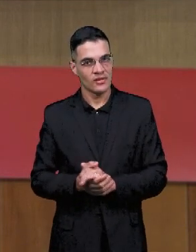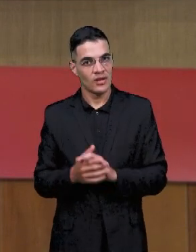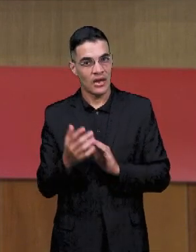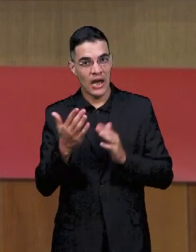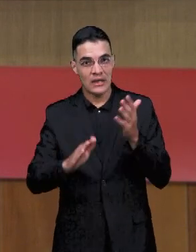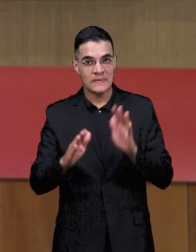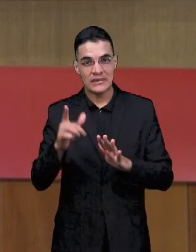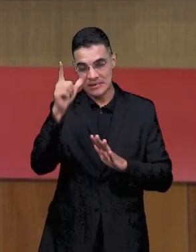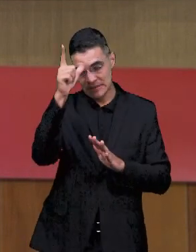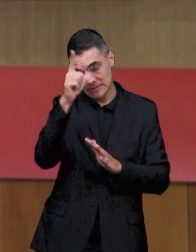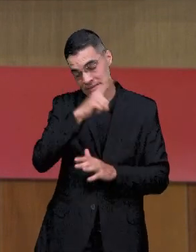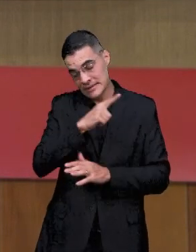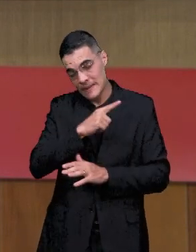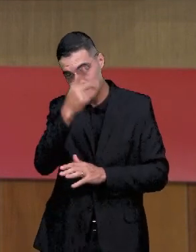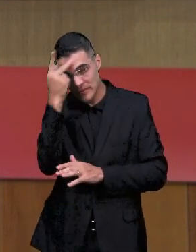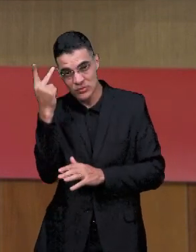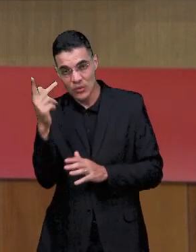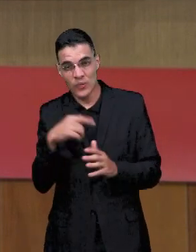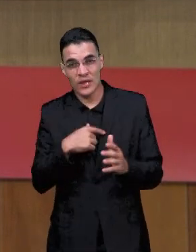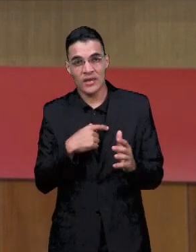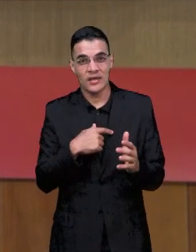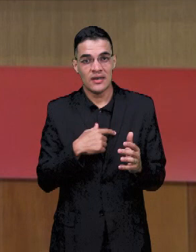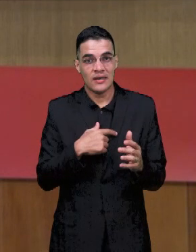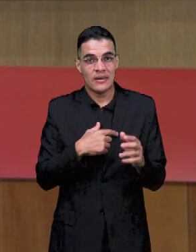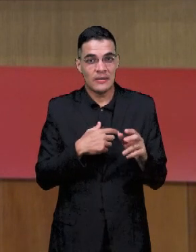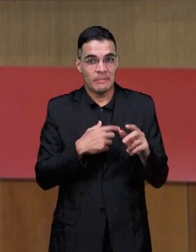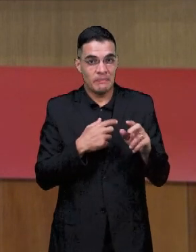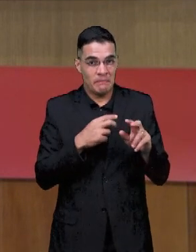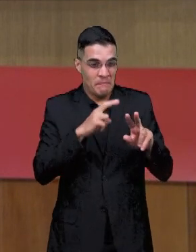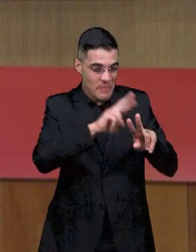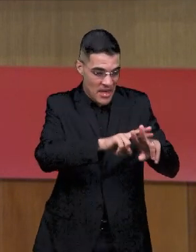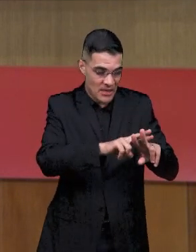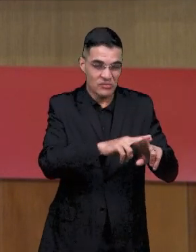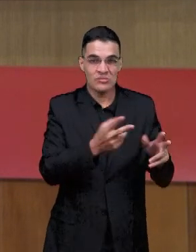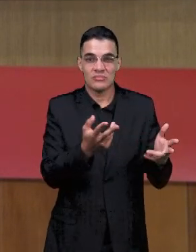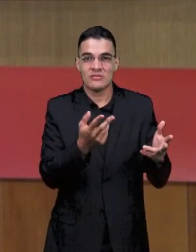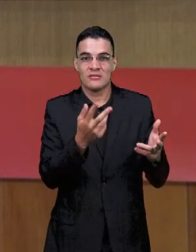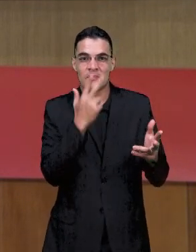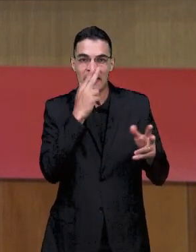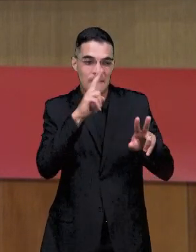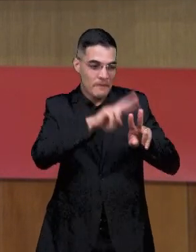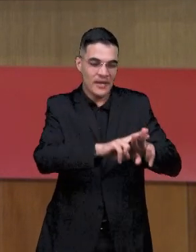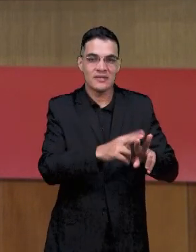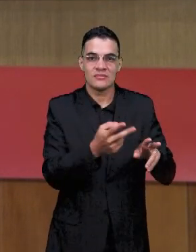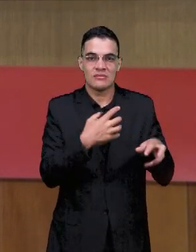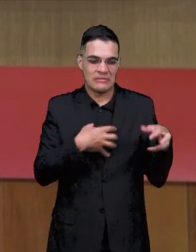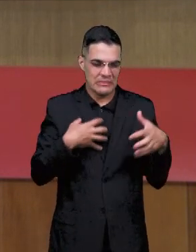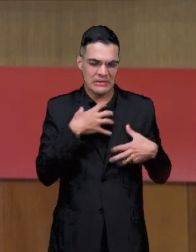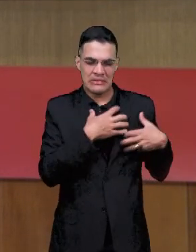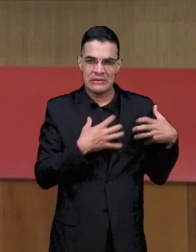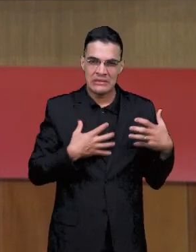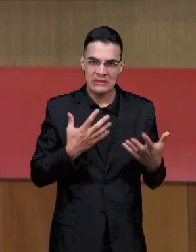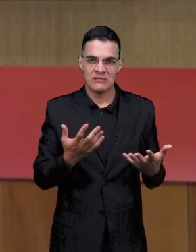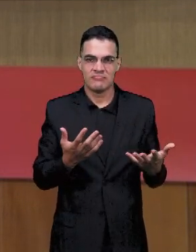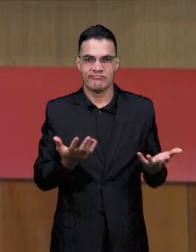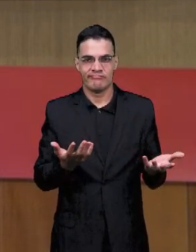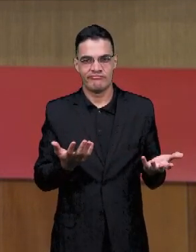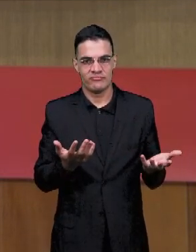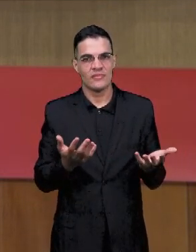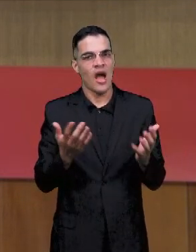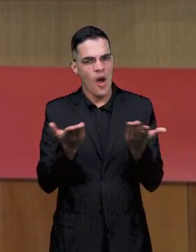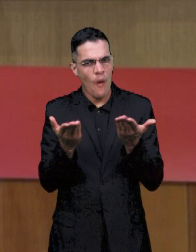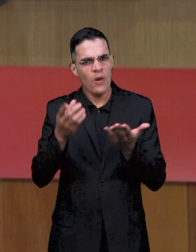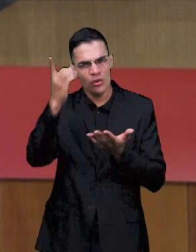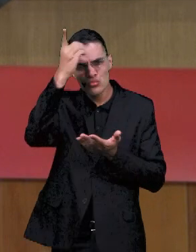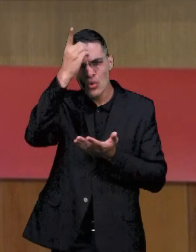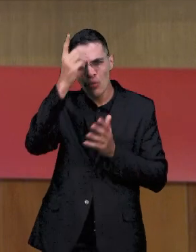Есть люди, которые являются пленниками обиды. И мы помолимся за всех вас. Пастор Сержи, он также передаст